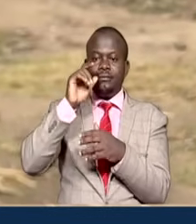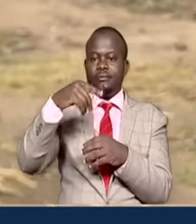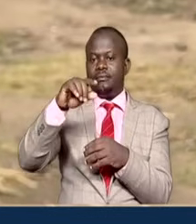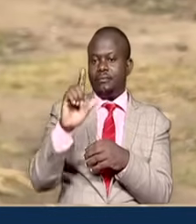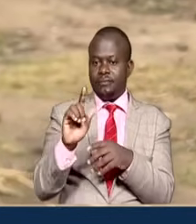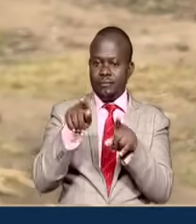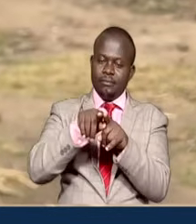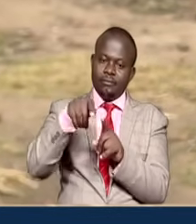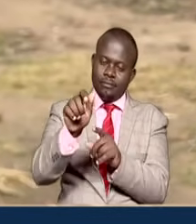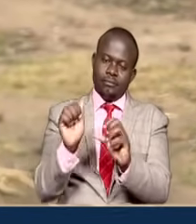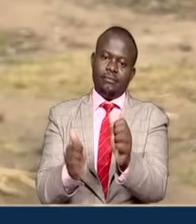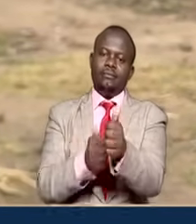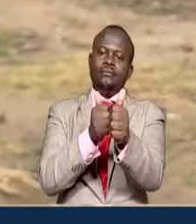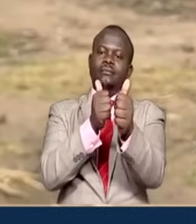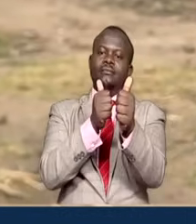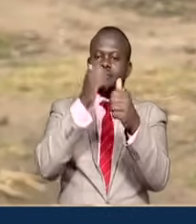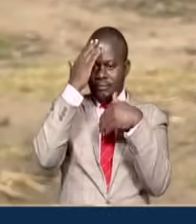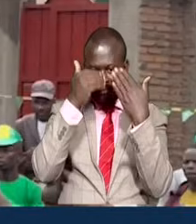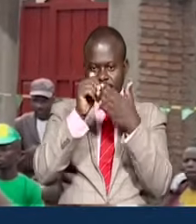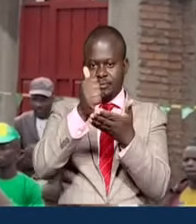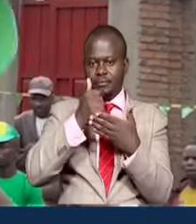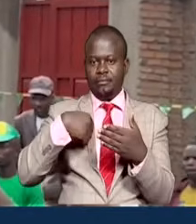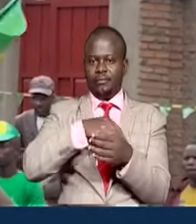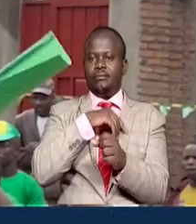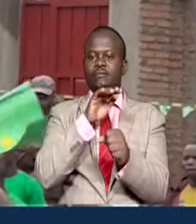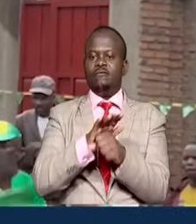nayo imuri inyuma kuko adufashe neza.